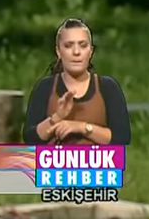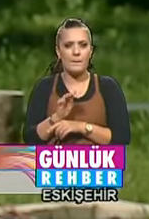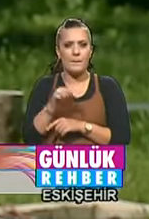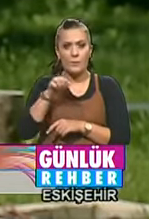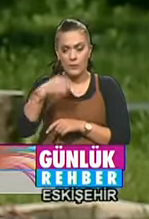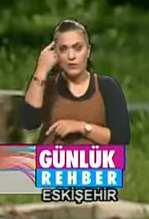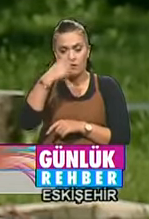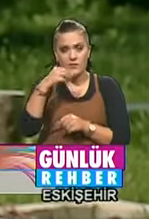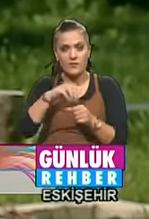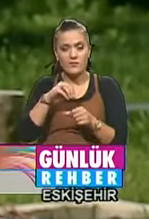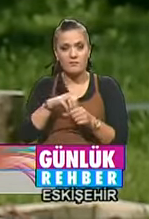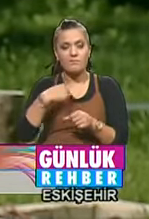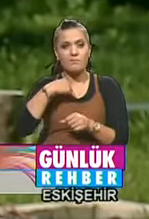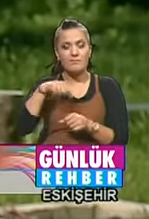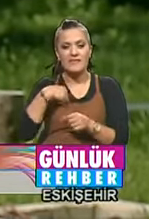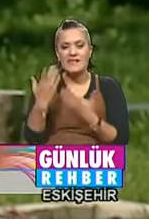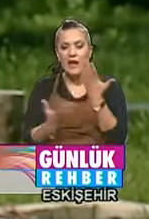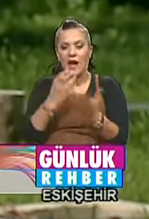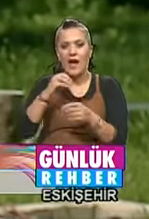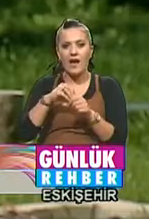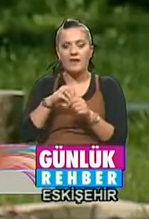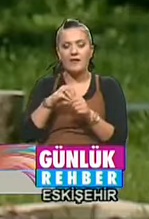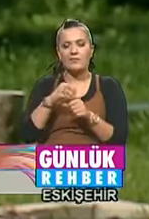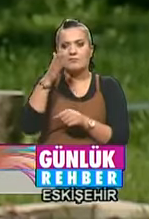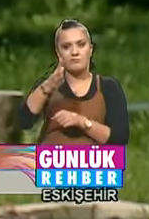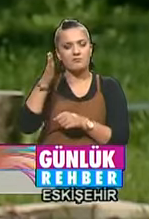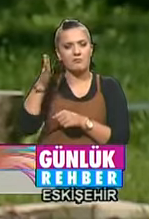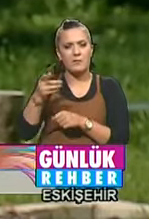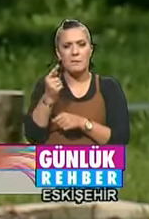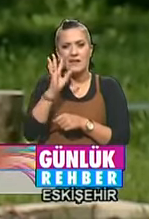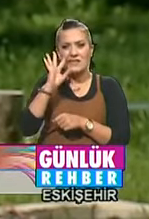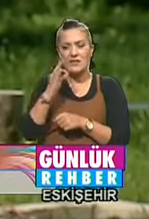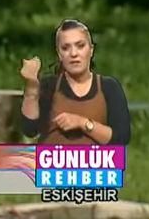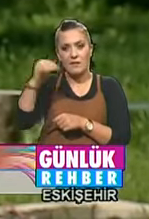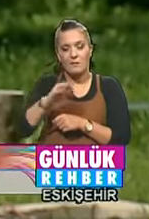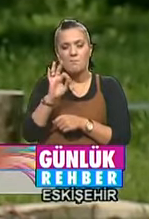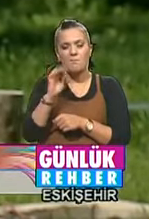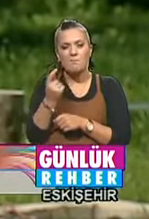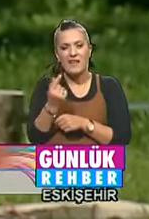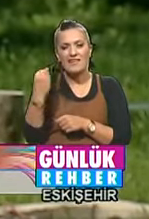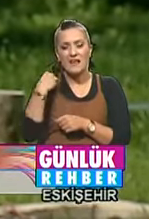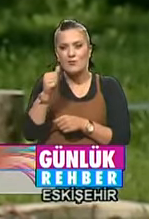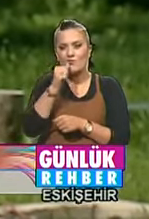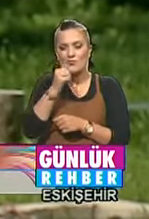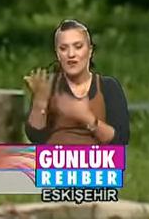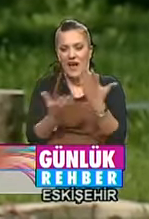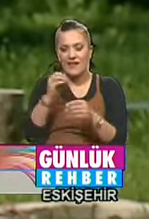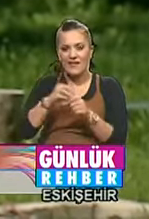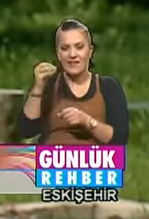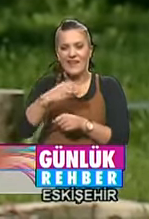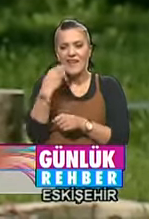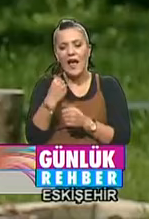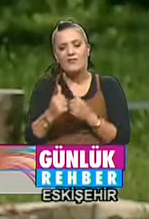Bu bakımdan biz kaynaklarımıza giderek biraz cevher getirelim, biraz taze sular getirelim kaynaklardan